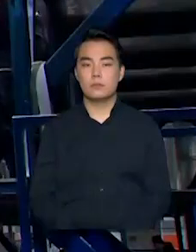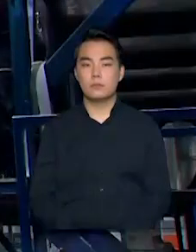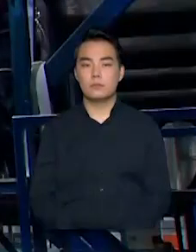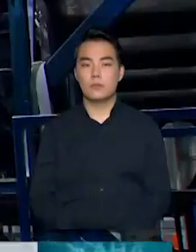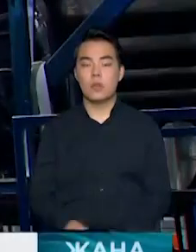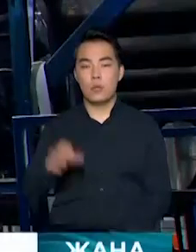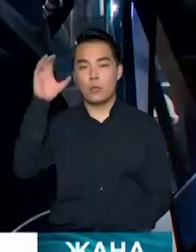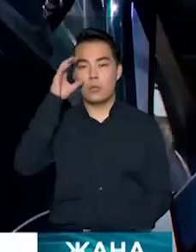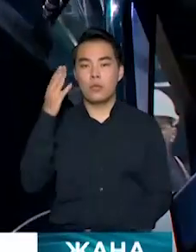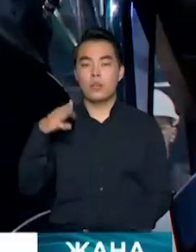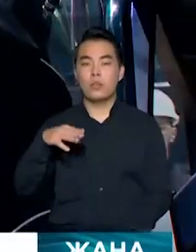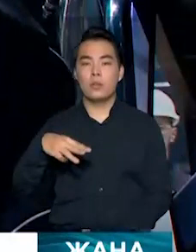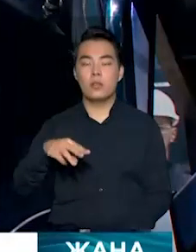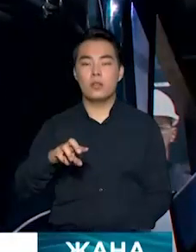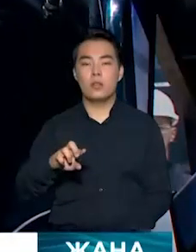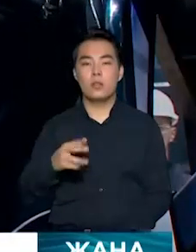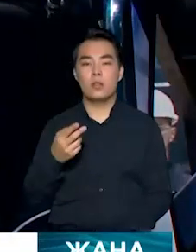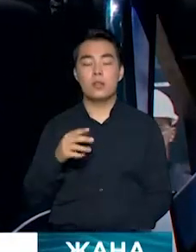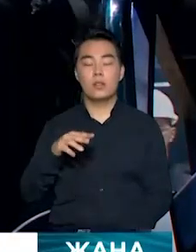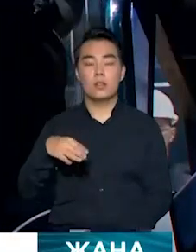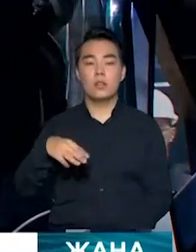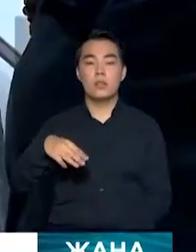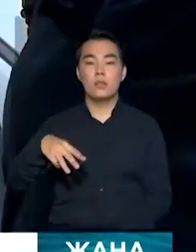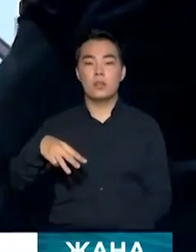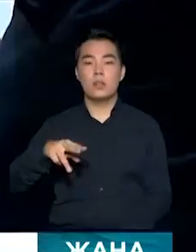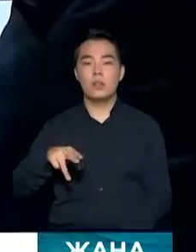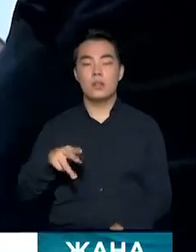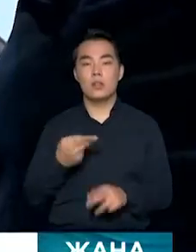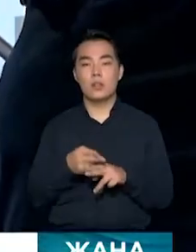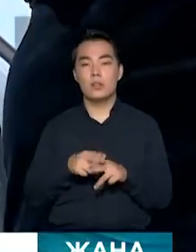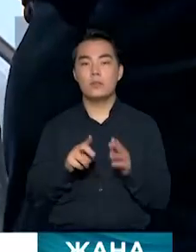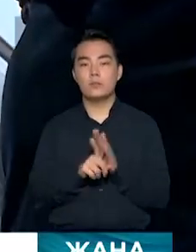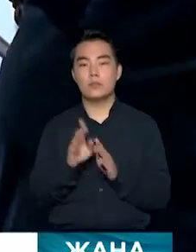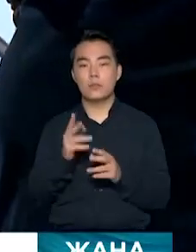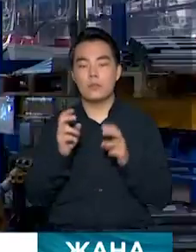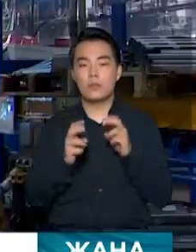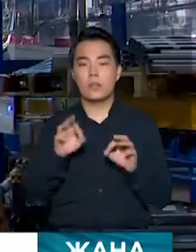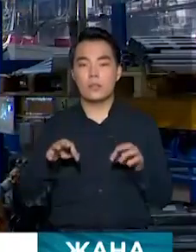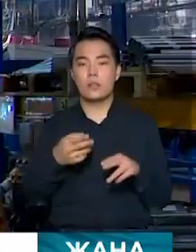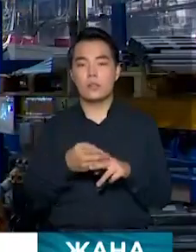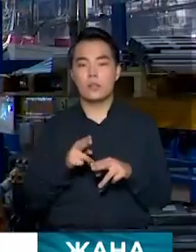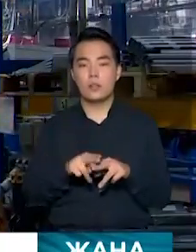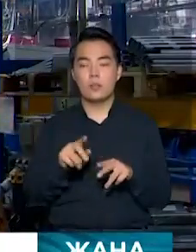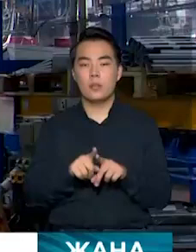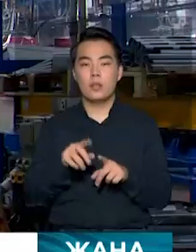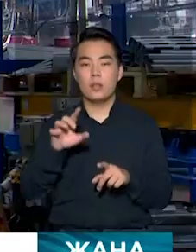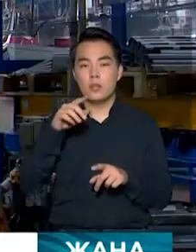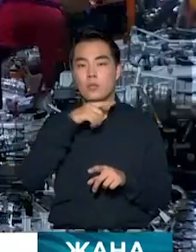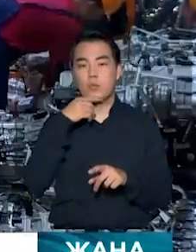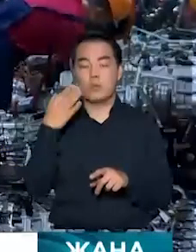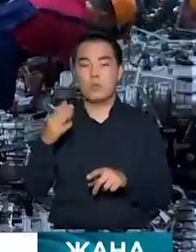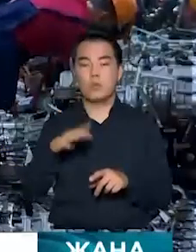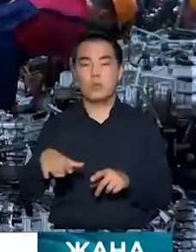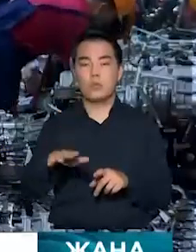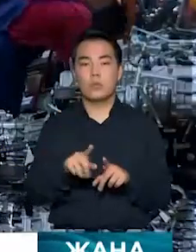салайық. Өзбекстан тымыды елдер арасында машина құрастыру өнеркәсі бойынша көш бастап тұр. Тіпті жеңіл көлік өндірісі бойынша Ресейді басып озған.